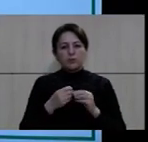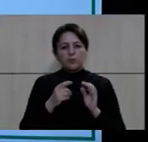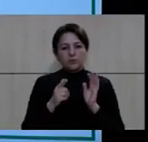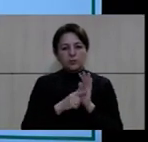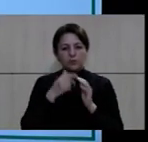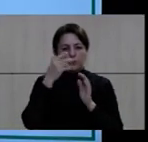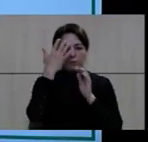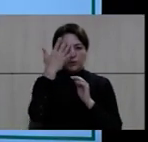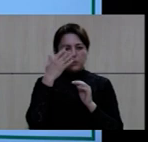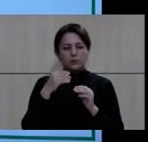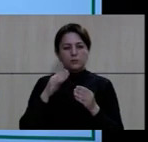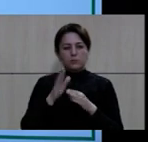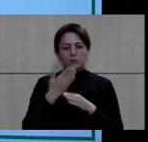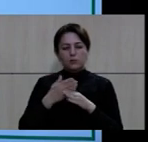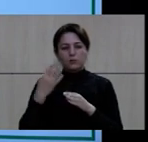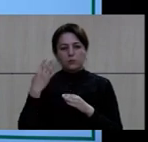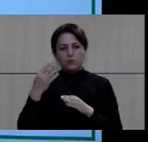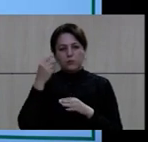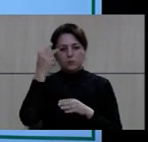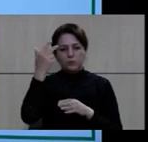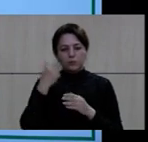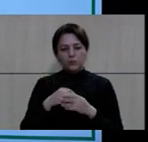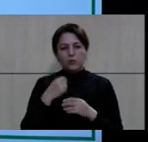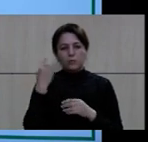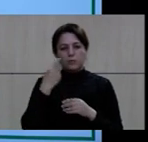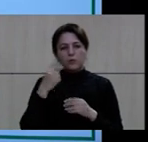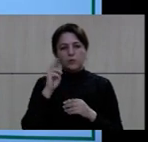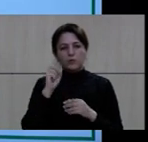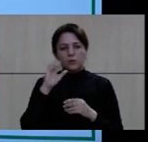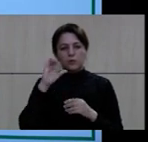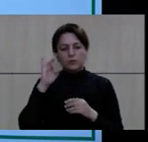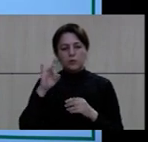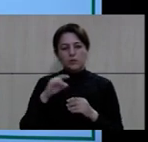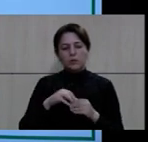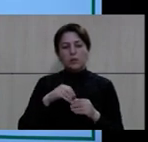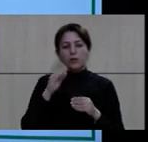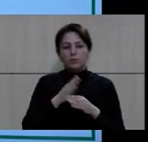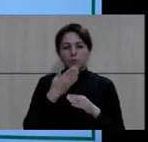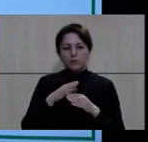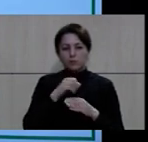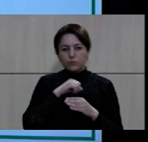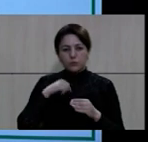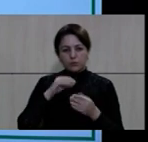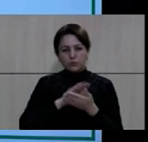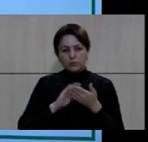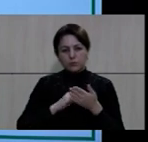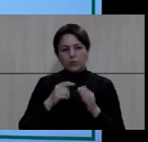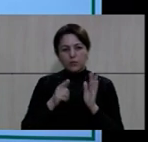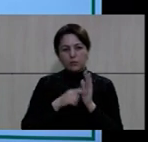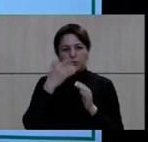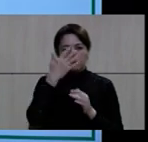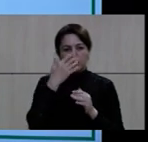dan 5 bo'lib 4 dan 3. Birinchi kasrni, ya'ni bo'linuvchini o'zini yozamiz 7 dan